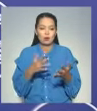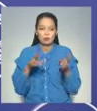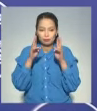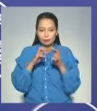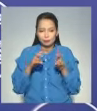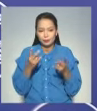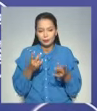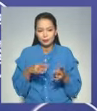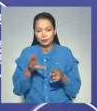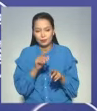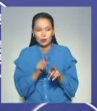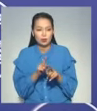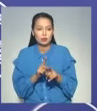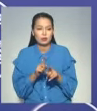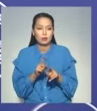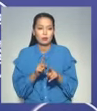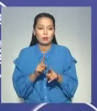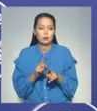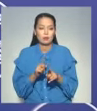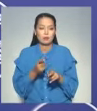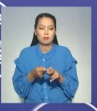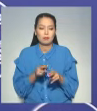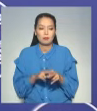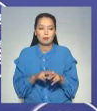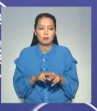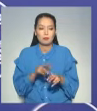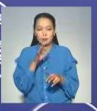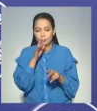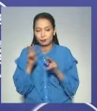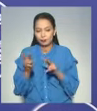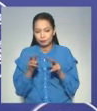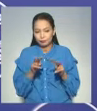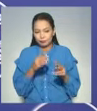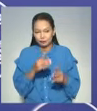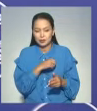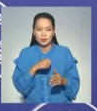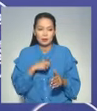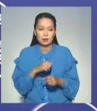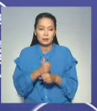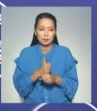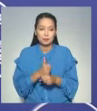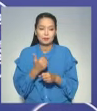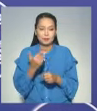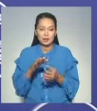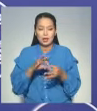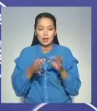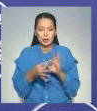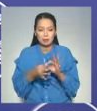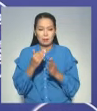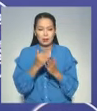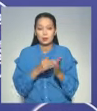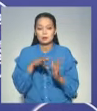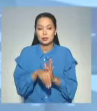татарлардың белбеу күресі бар. Біздің ұлттық күресіміз, қазақ күресін біз ең басты мақсат олимпиада бағдарламасына кіргіздіру.